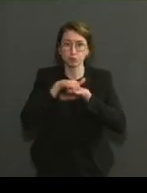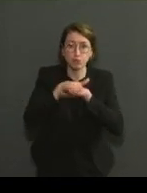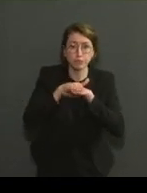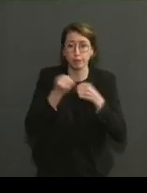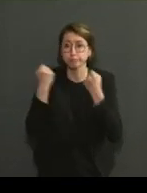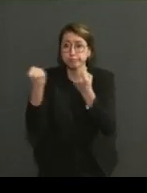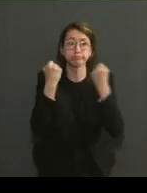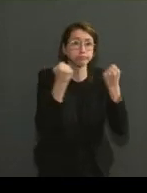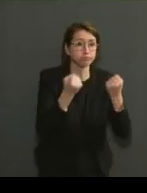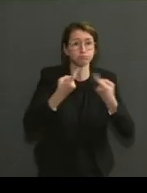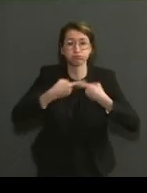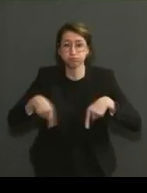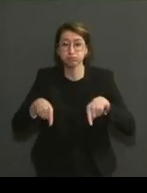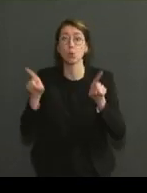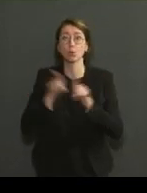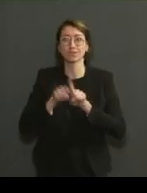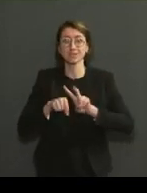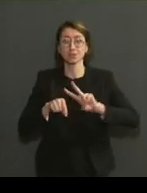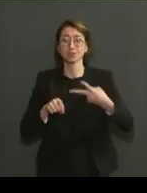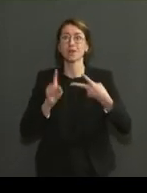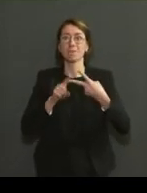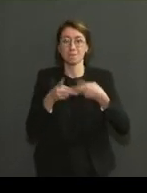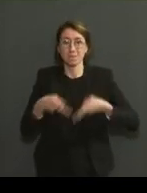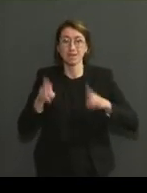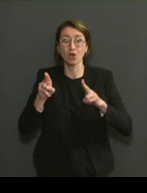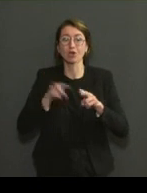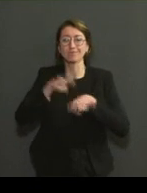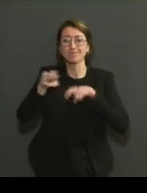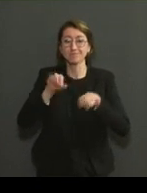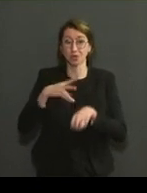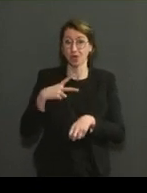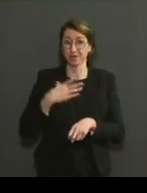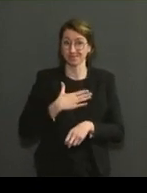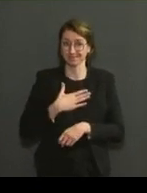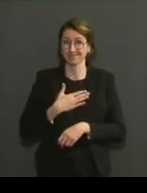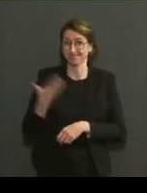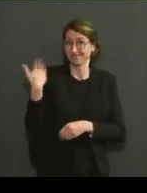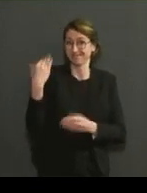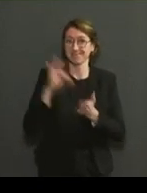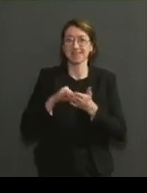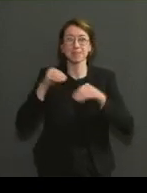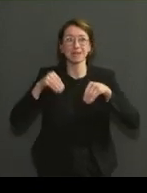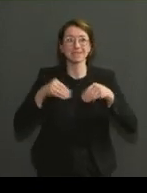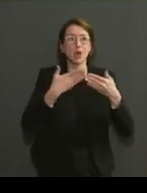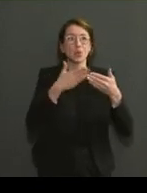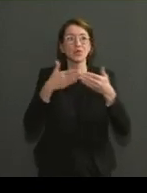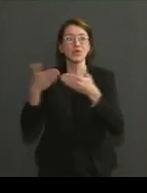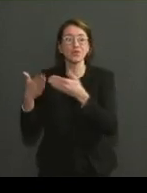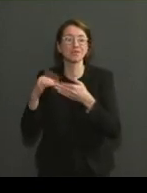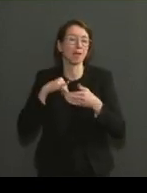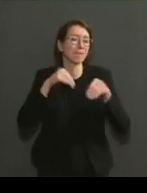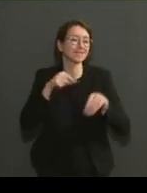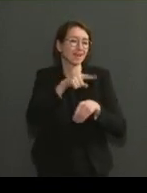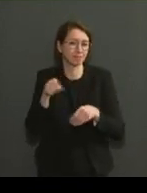une deuxième augmentation qui a eu lieu à l'ouverture des commerces dits non essentiels. On a toujours